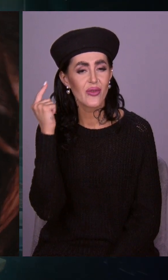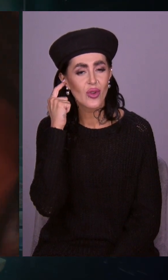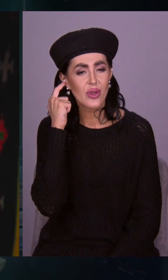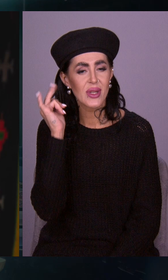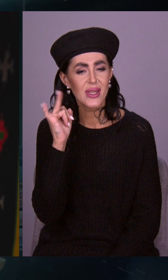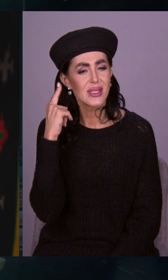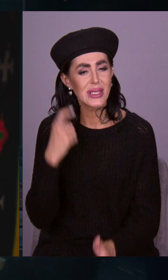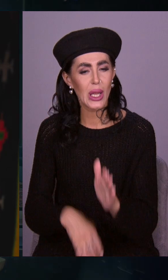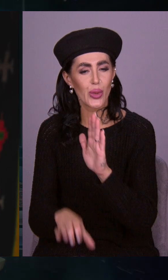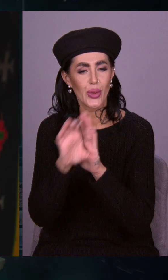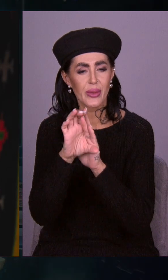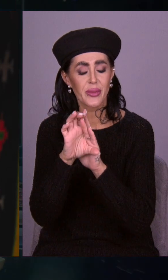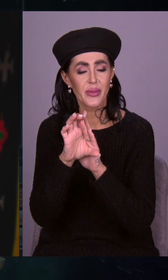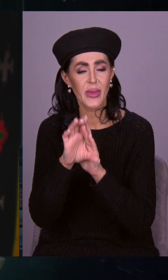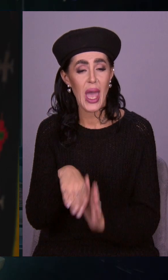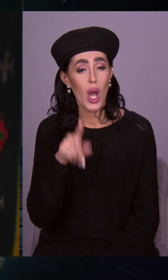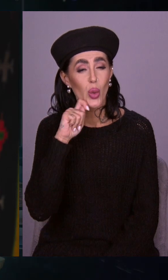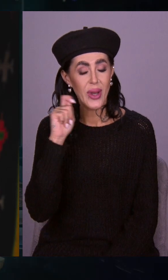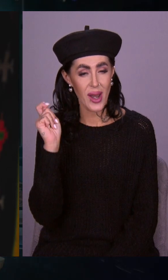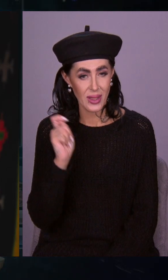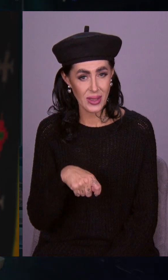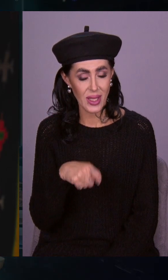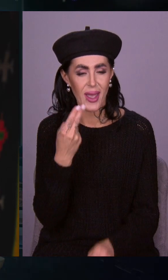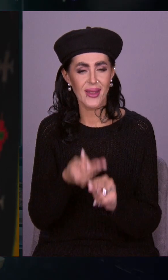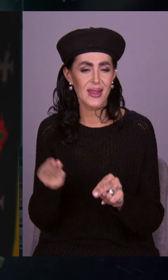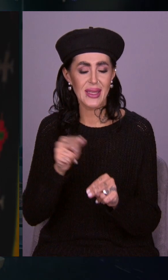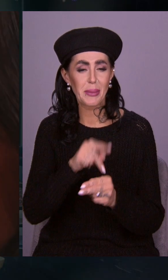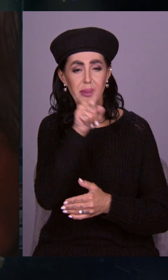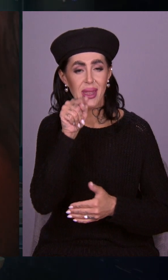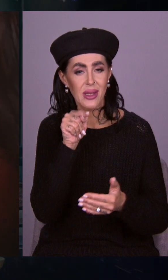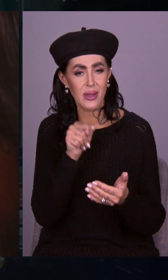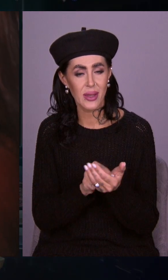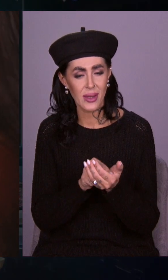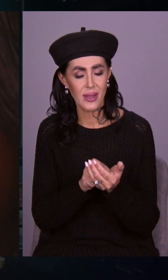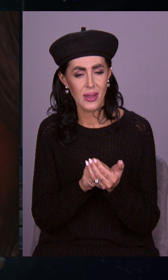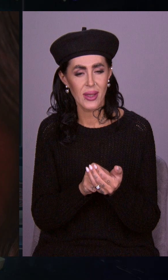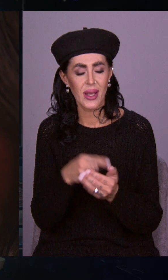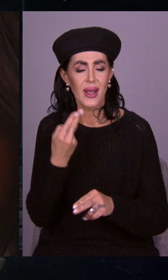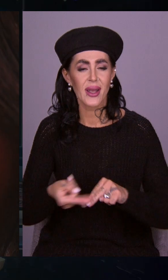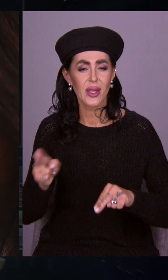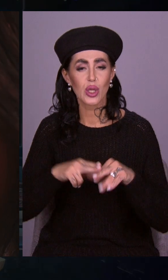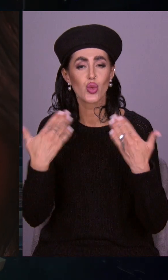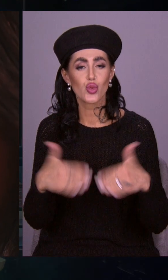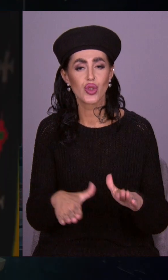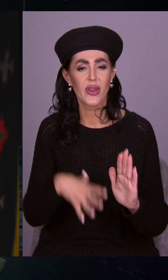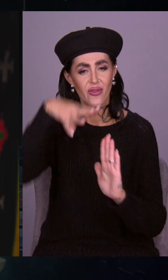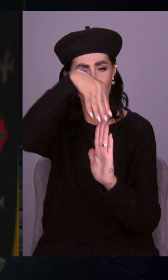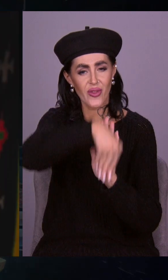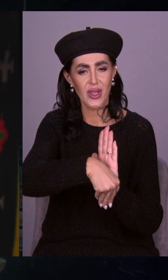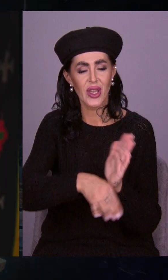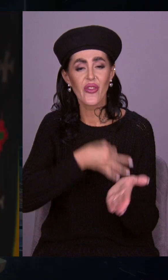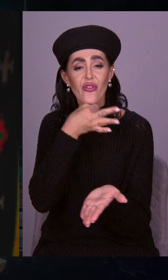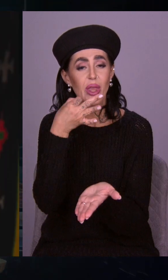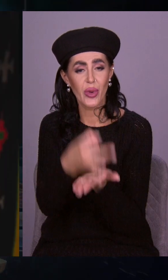слухай. Українська – це питання, в яких вже закладена відповідь.